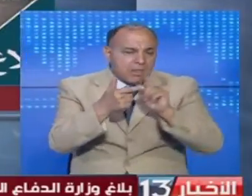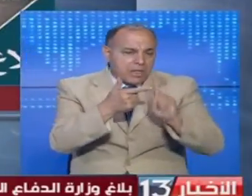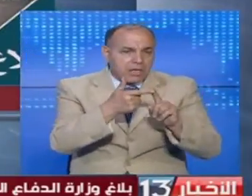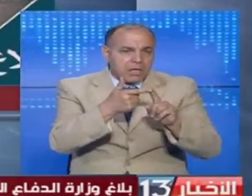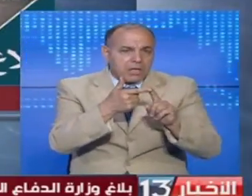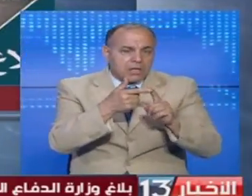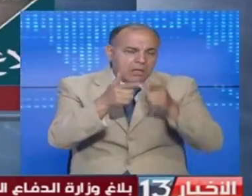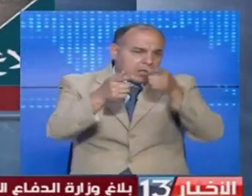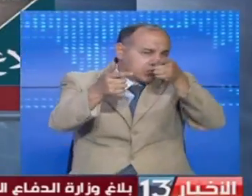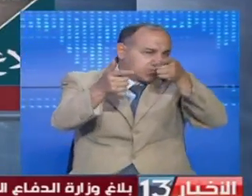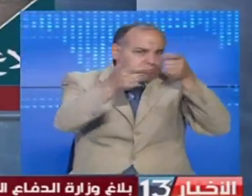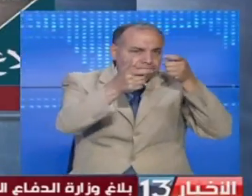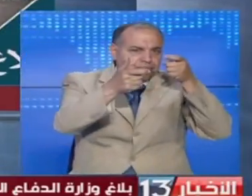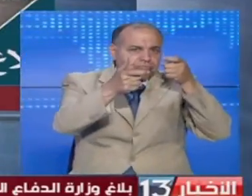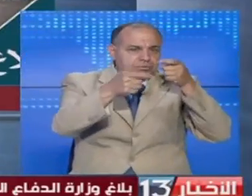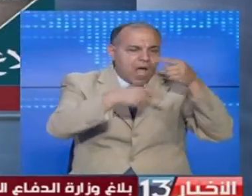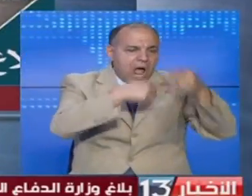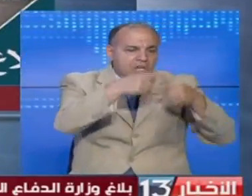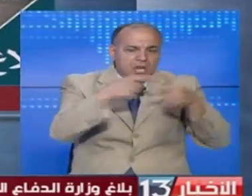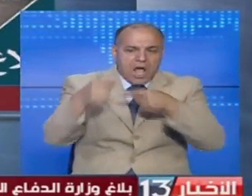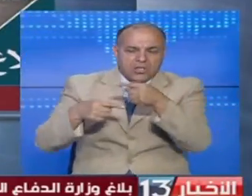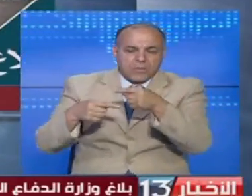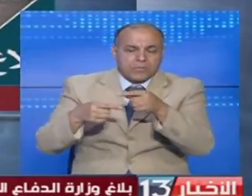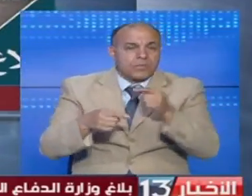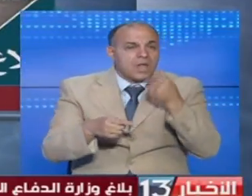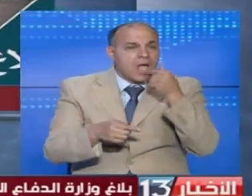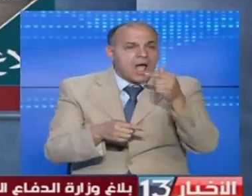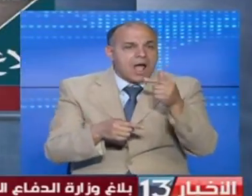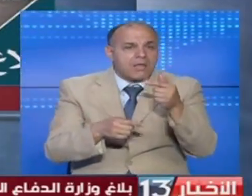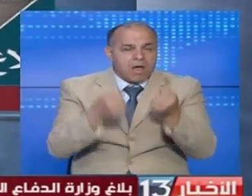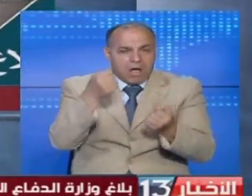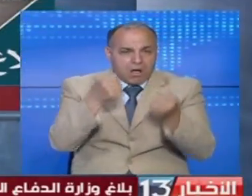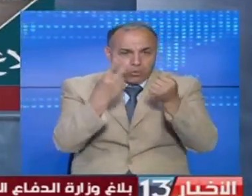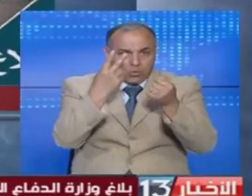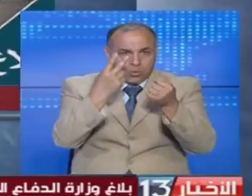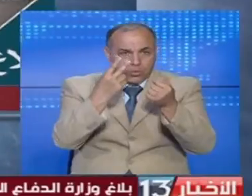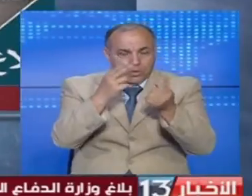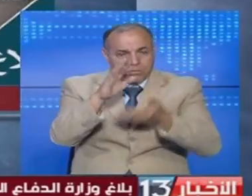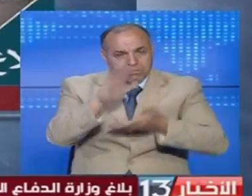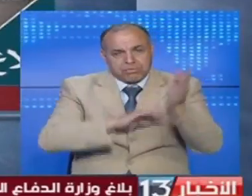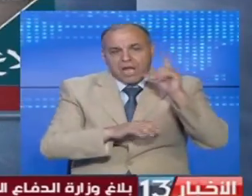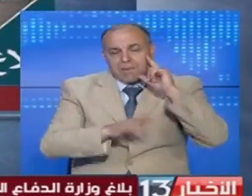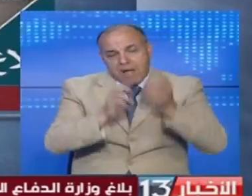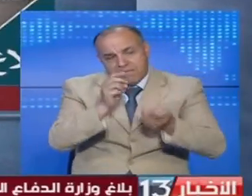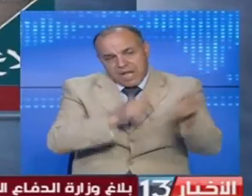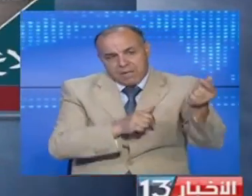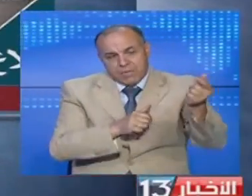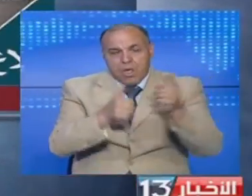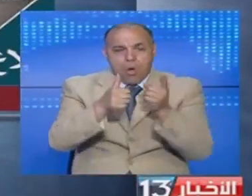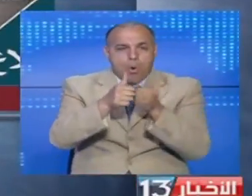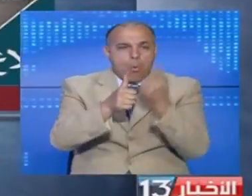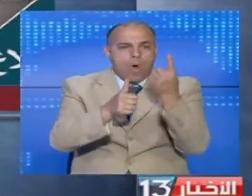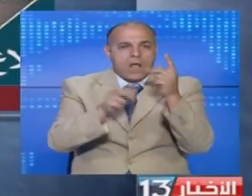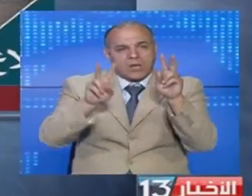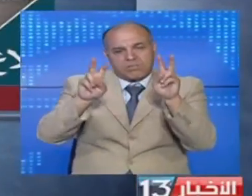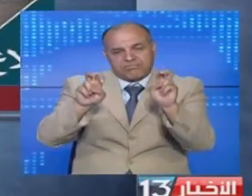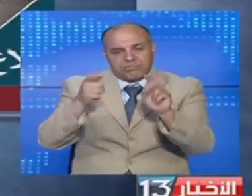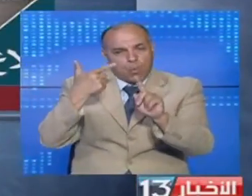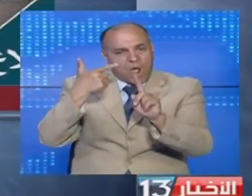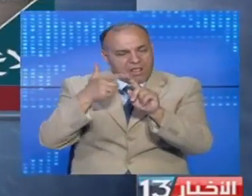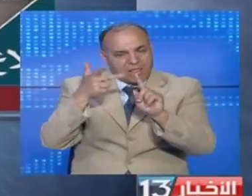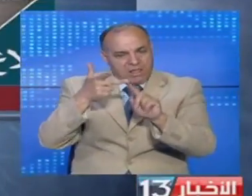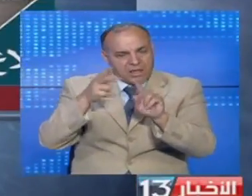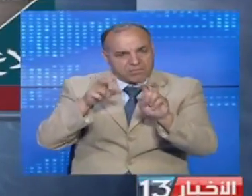الرمي على مستوى العجلات حيث وتوغلت سيارتان في التراب الليبيه فيما توقفت الثالثه